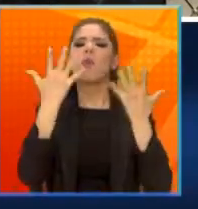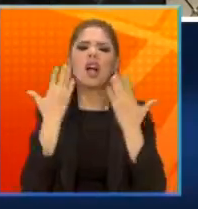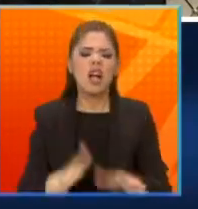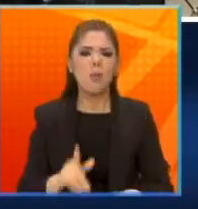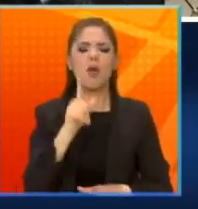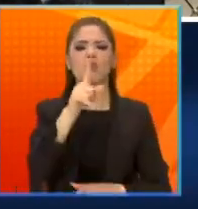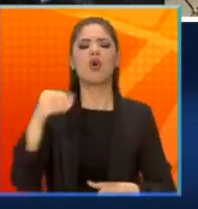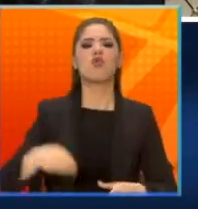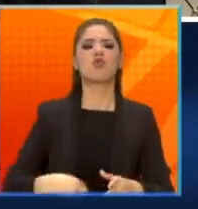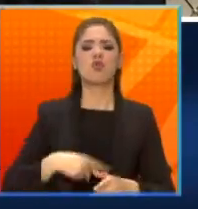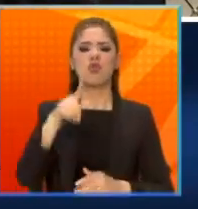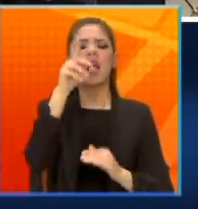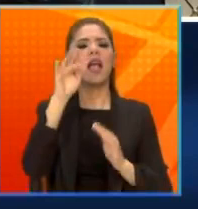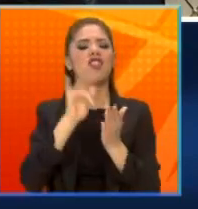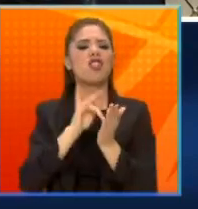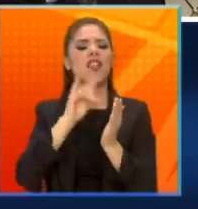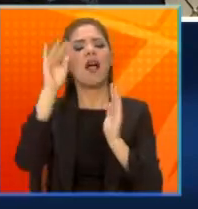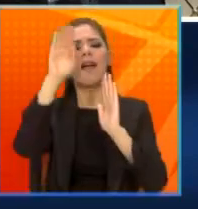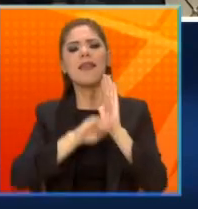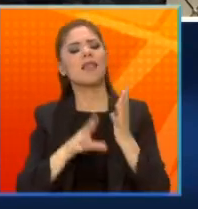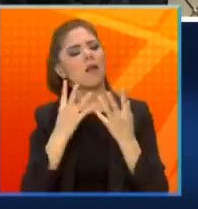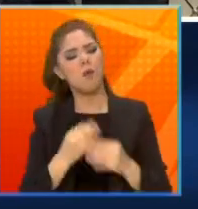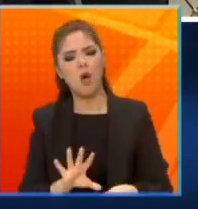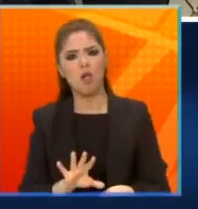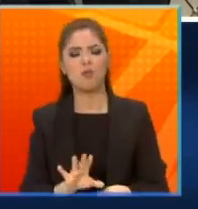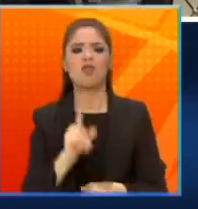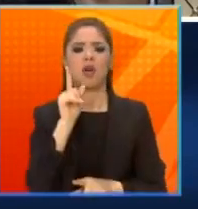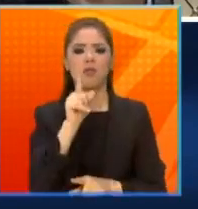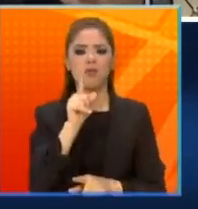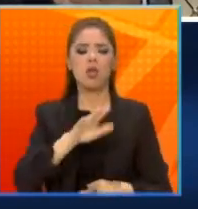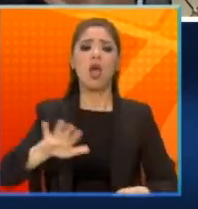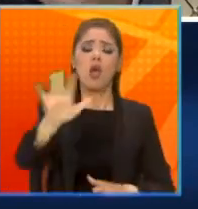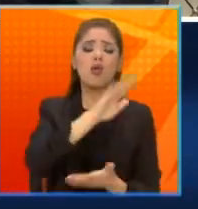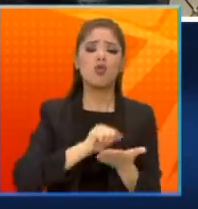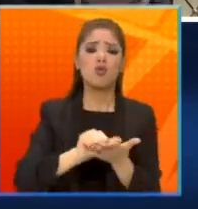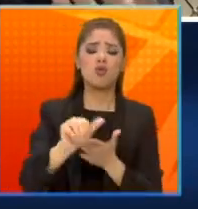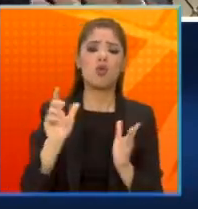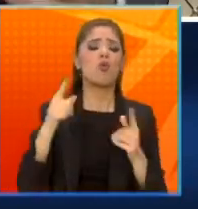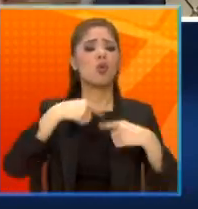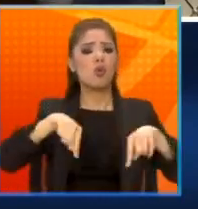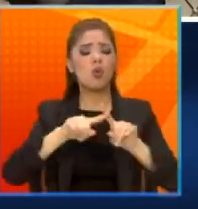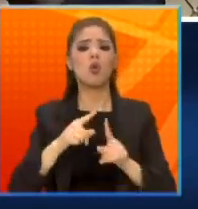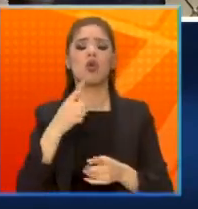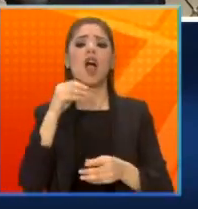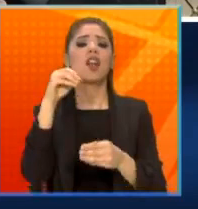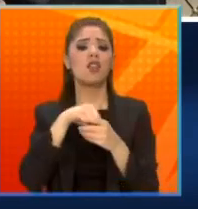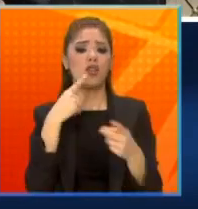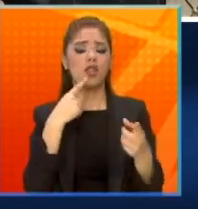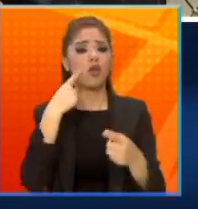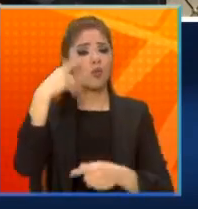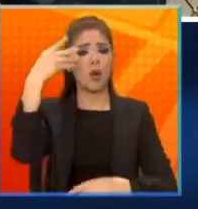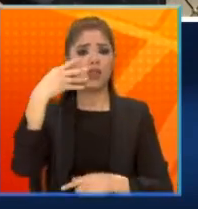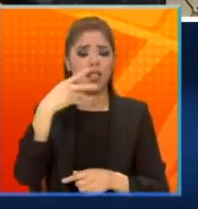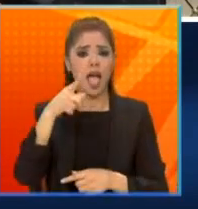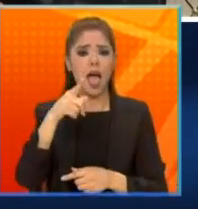suçla ilgili bir iyileştirme ve olamaz yaklaşımı vardır bunu kurullarda tüm çalışmalarda Sayın